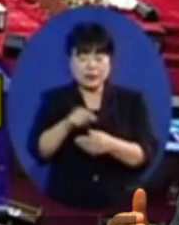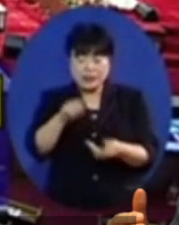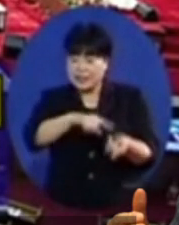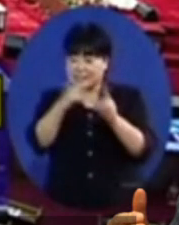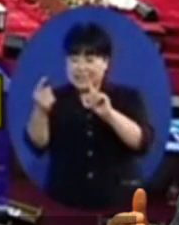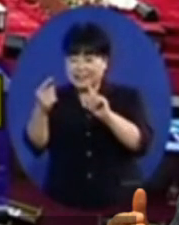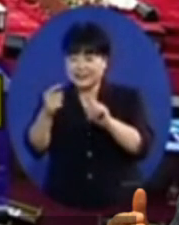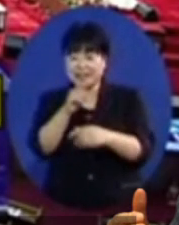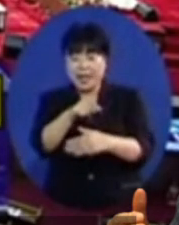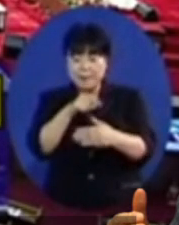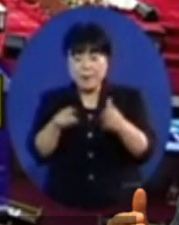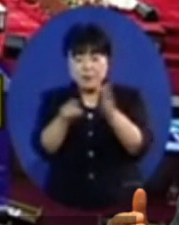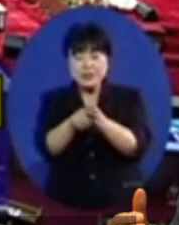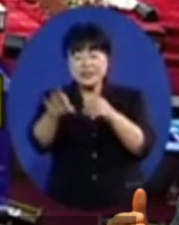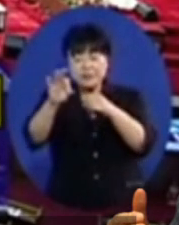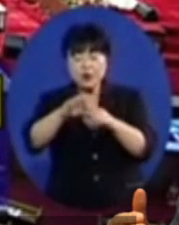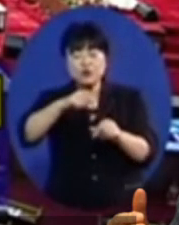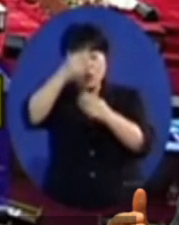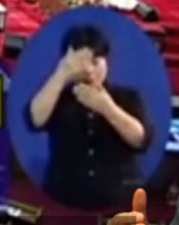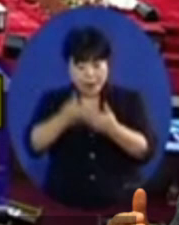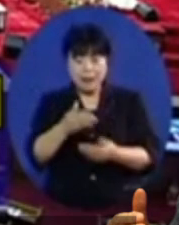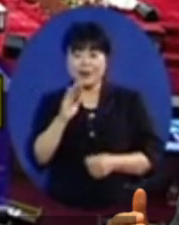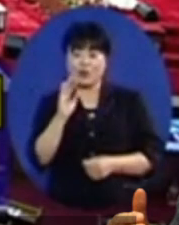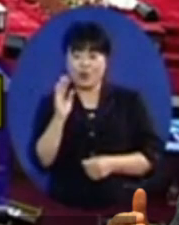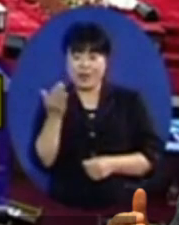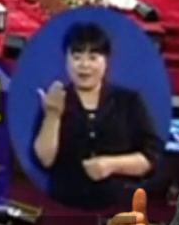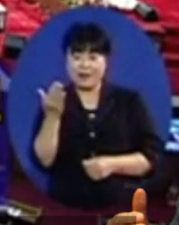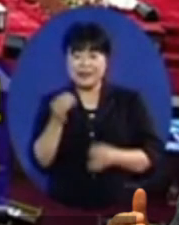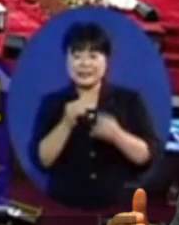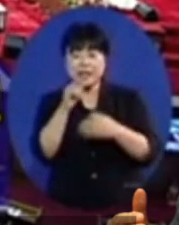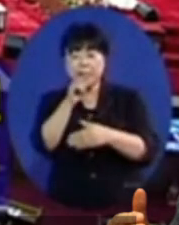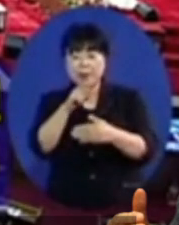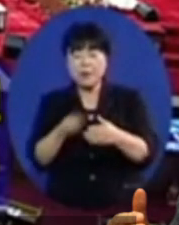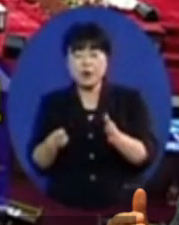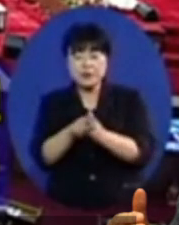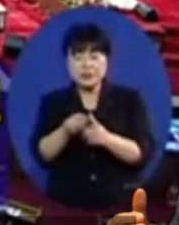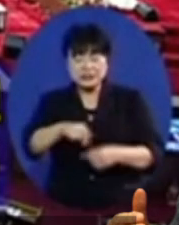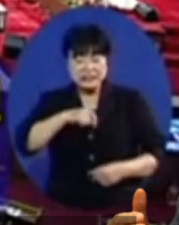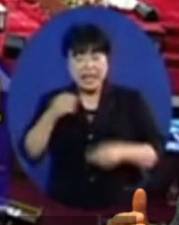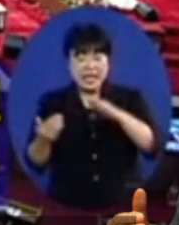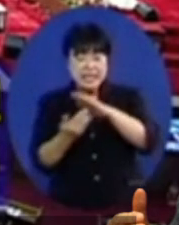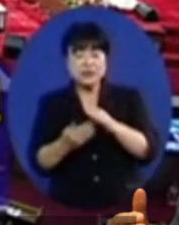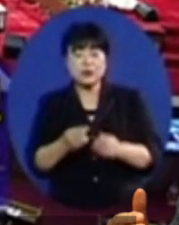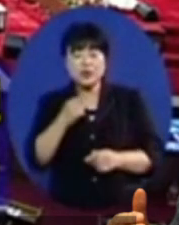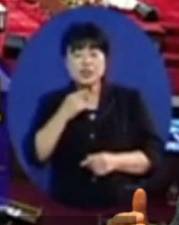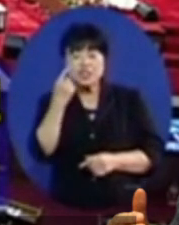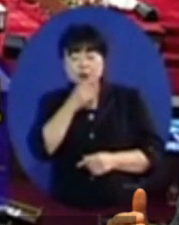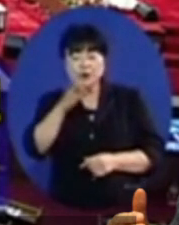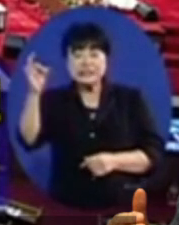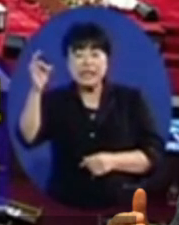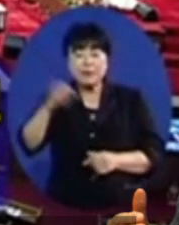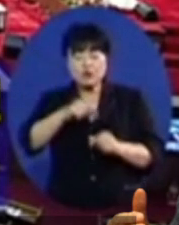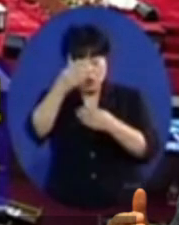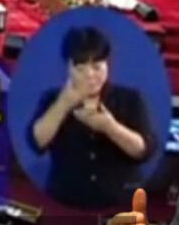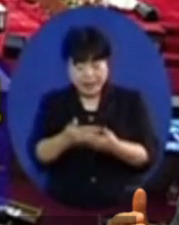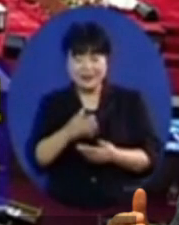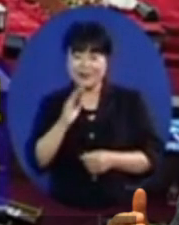살리신 것을 내 마음으로 믿으면 구원을 얻으려. 사람이 마음으로 믿어 의에 이르고 입으로 시인하면 구원에